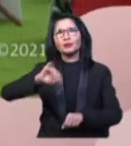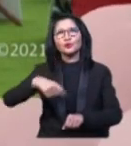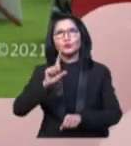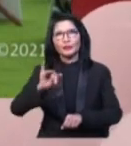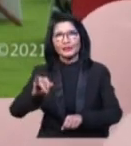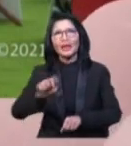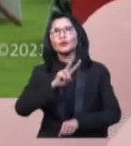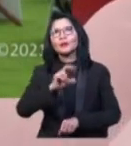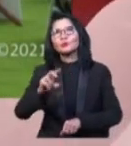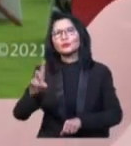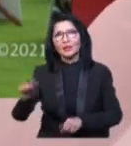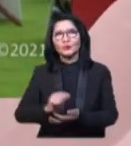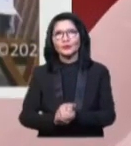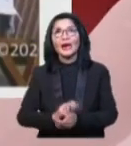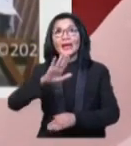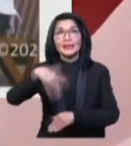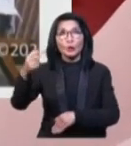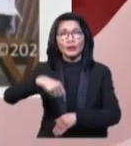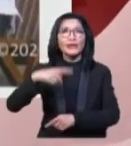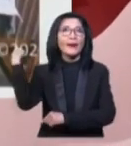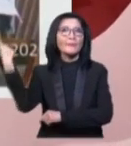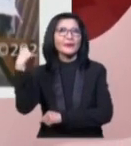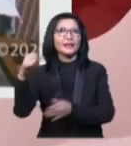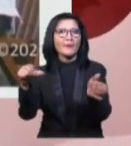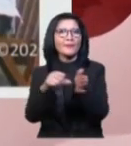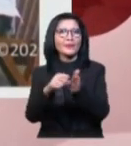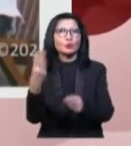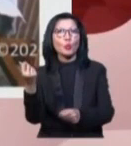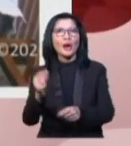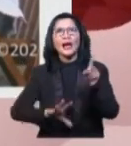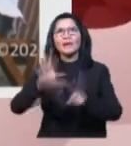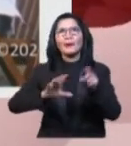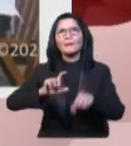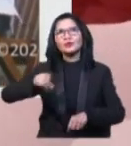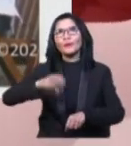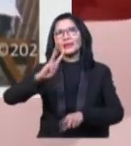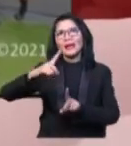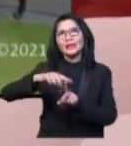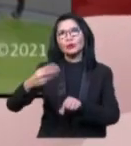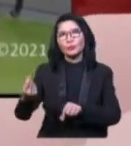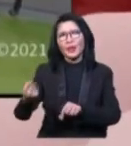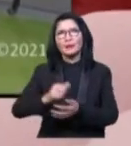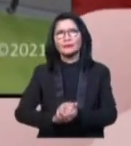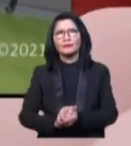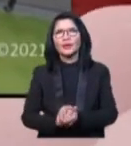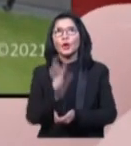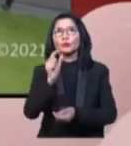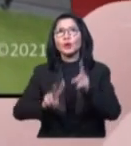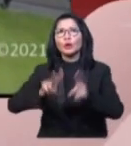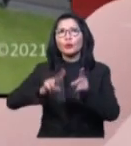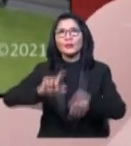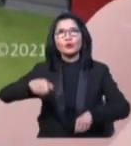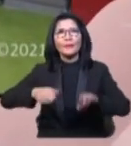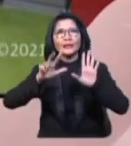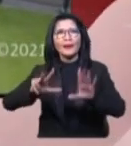2021. Untuk tahun ini, pemerintah mengucurkan dana sebesar 15,3 triliun rupiah bagi